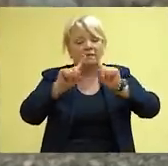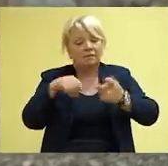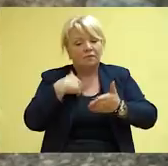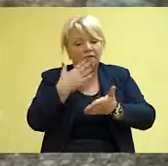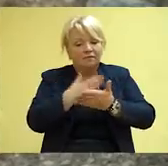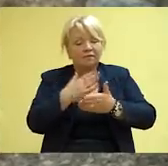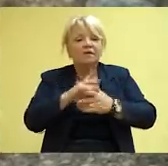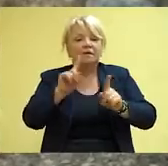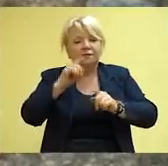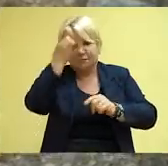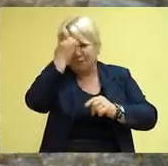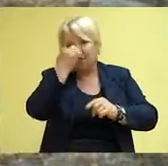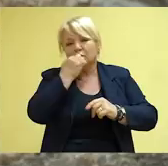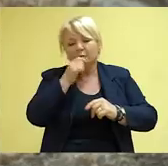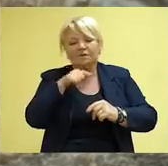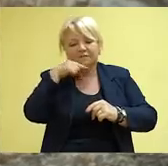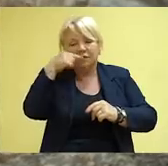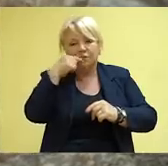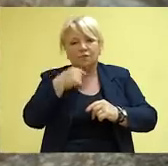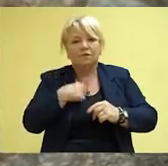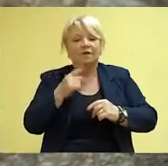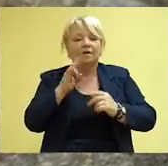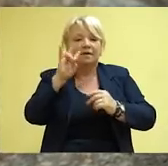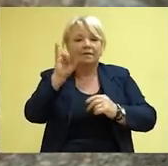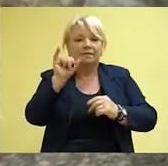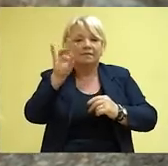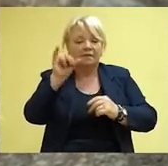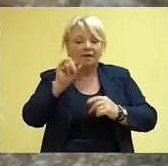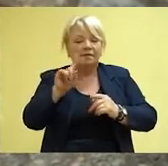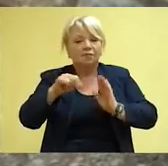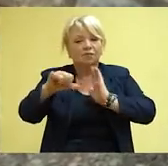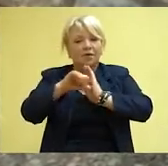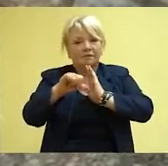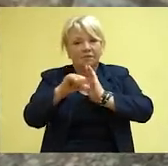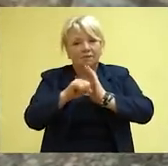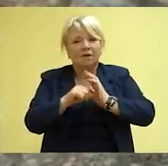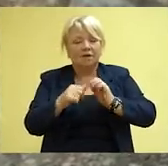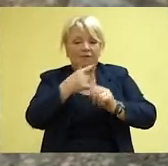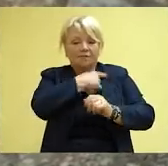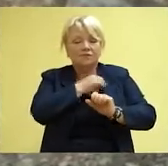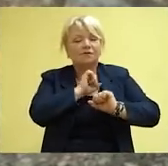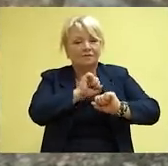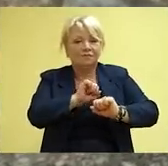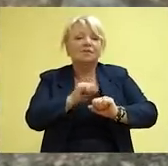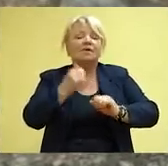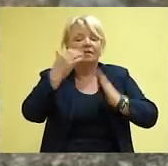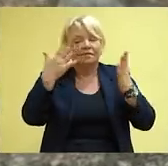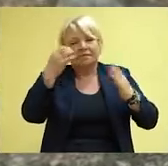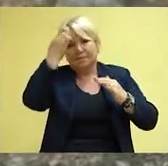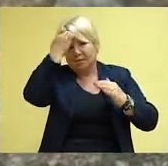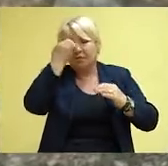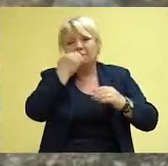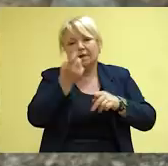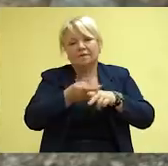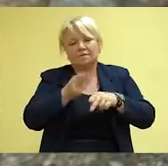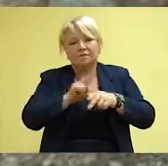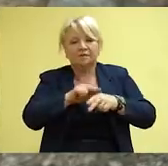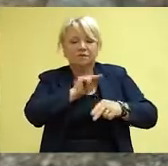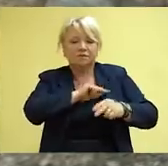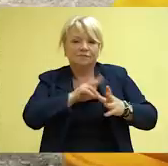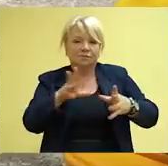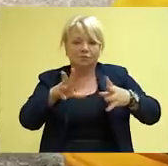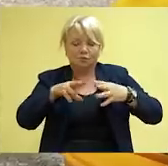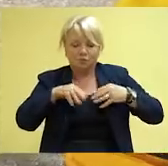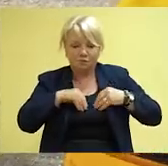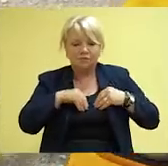ასე შემდეგ. რაშიც მადლობას გადავხდი ქალბატონ ნანას, რადგან დაგვეხმარა, გვერდში დაგვიდგა და დიდი მადლობელი ვარ ქალბატონ ნანა ასეთი